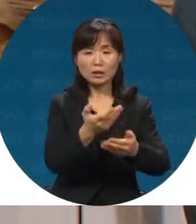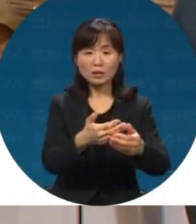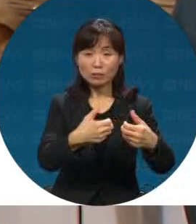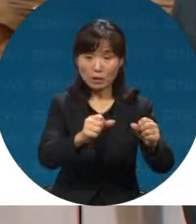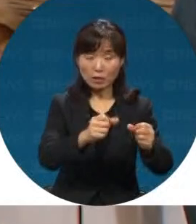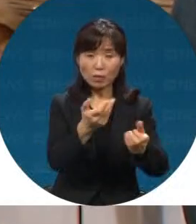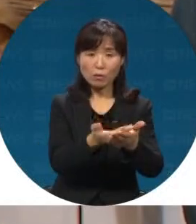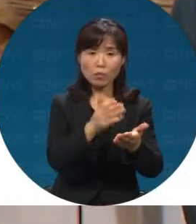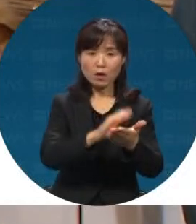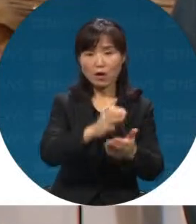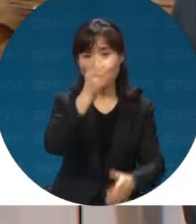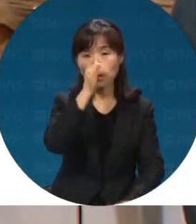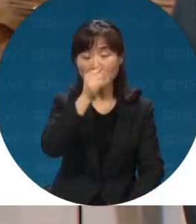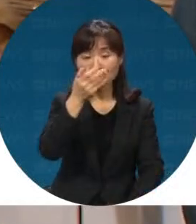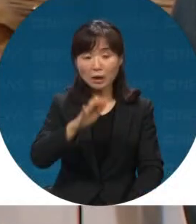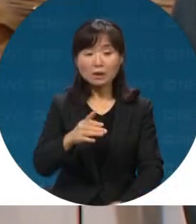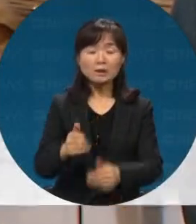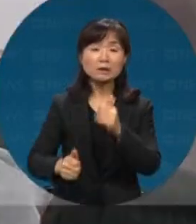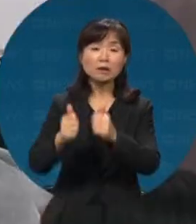이해하지 못해서